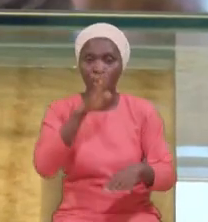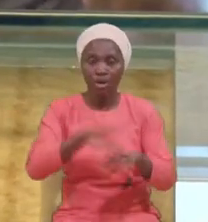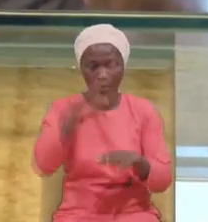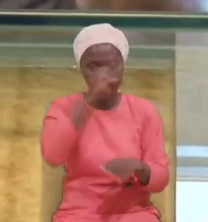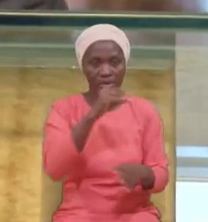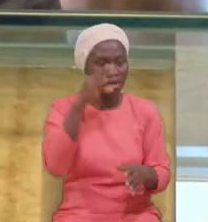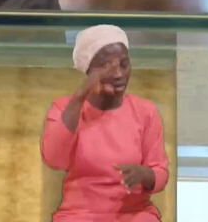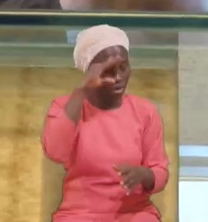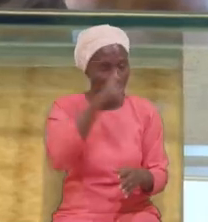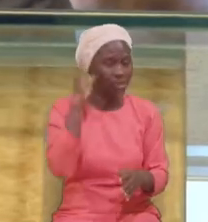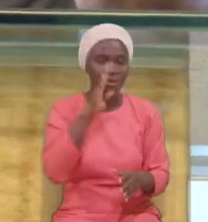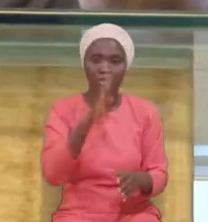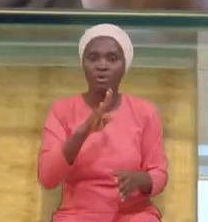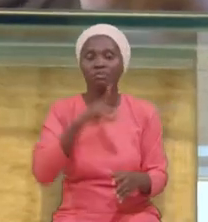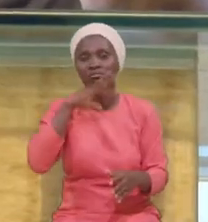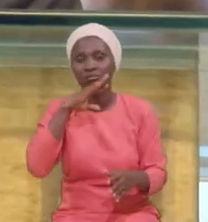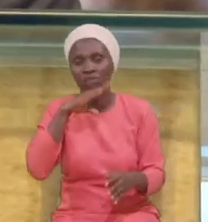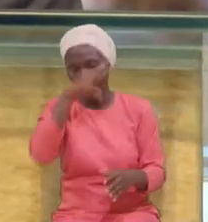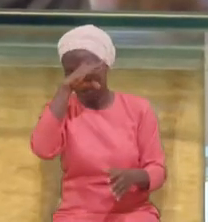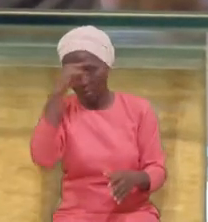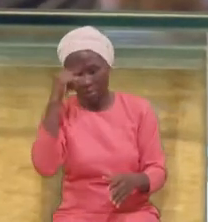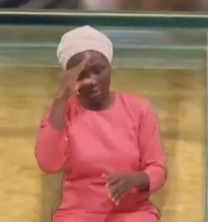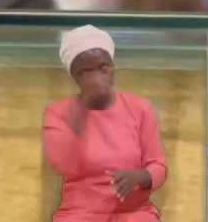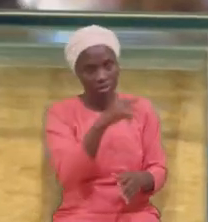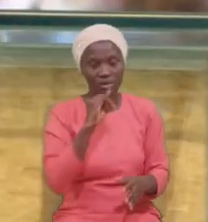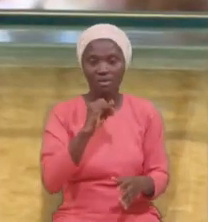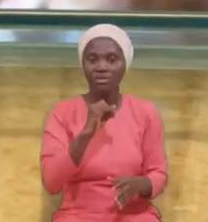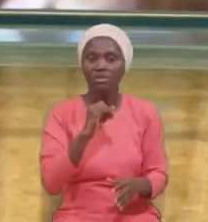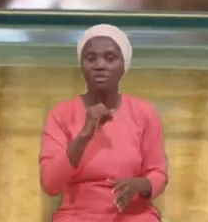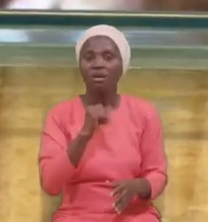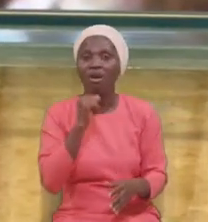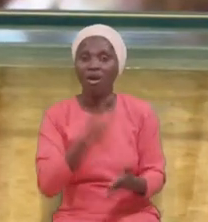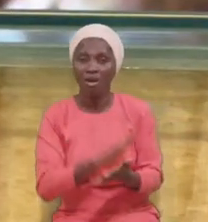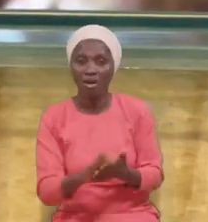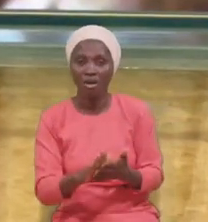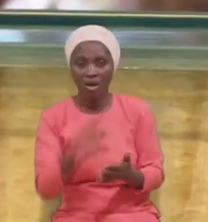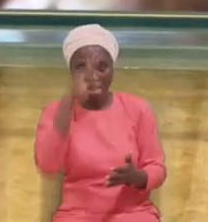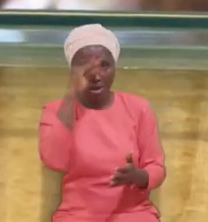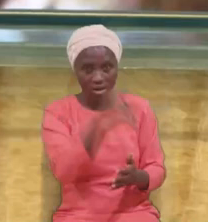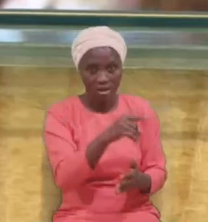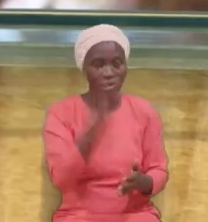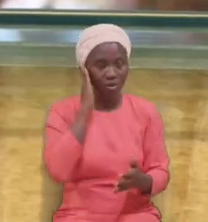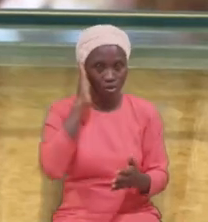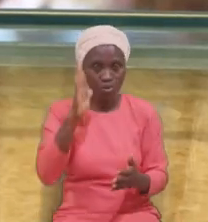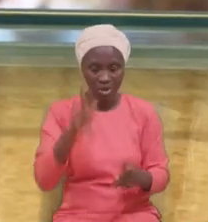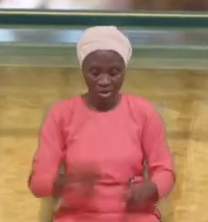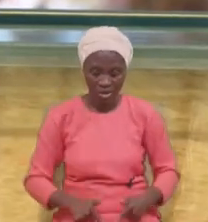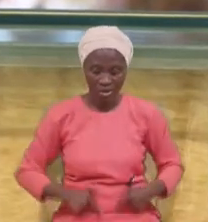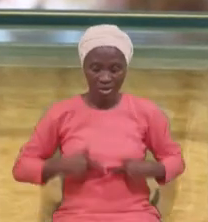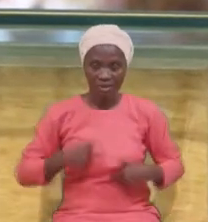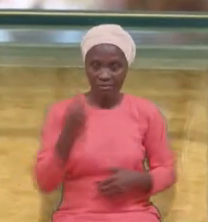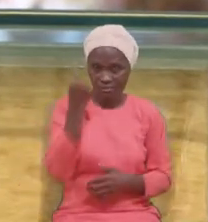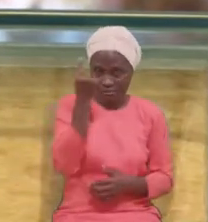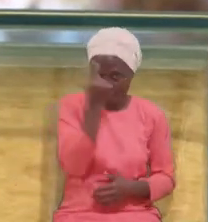est souillé, il est impur. Il habitera seul. Il habitera